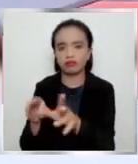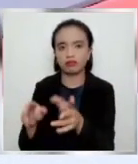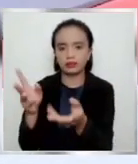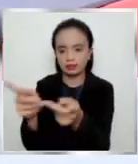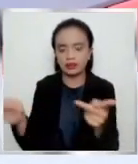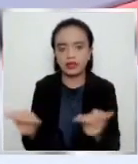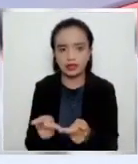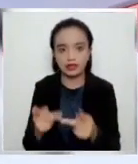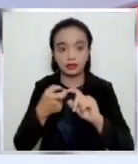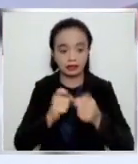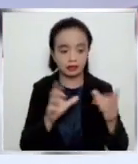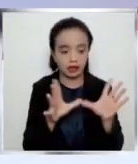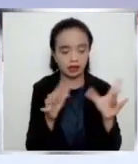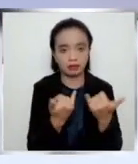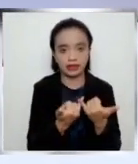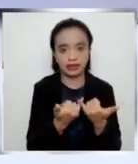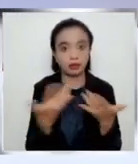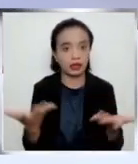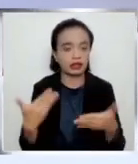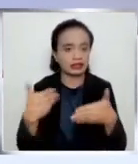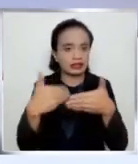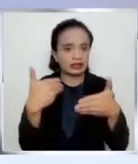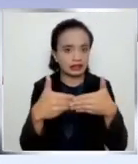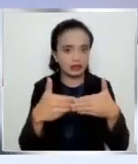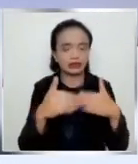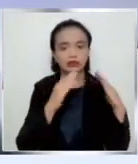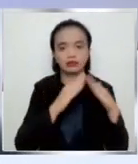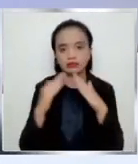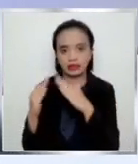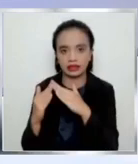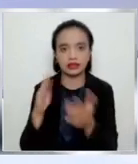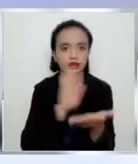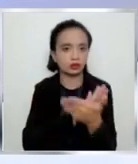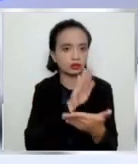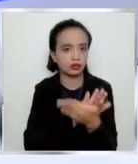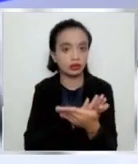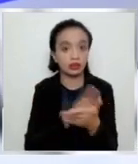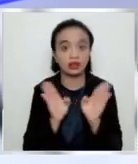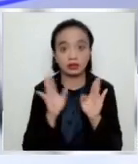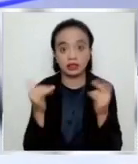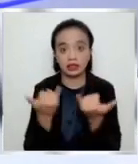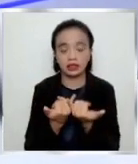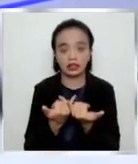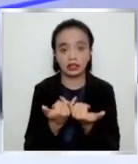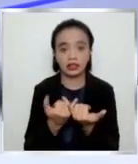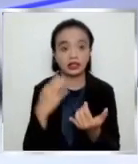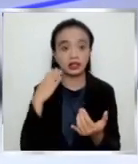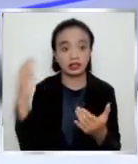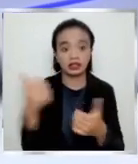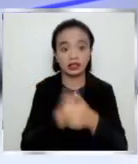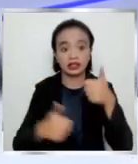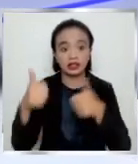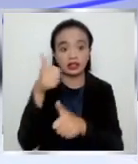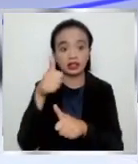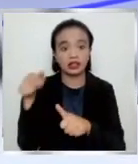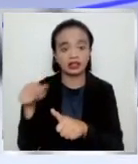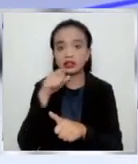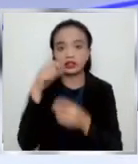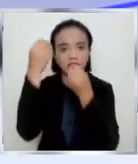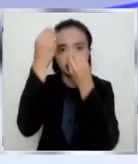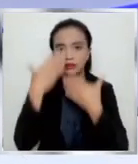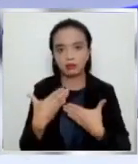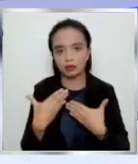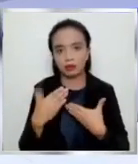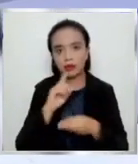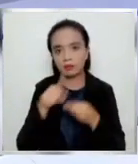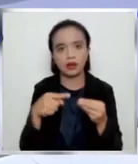kumpanya malapit sa mga bahay at eskwelahan. Ang kapitan ng barangay na nakakasakop niyan ay hindi rin daw naabisuhan sa operasyon, kaya